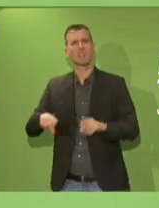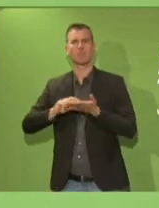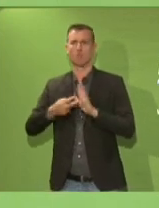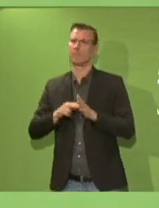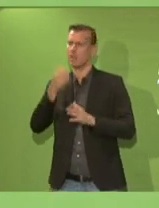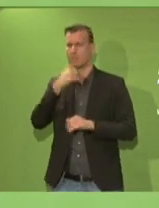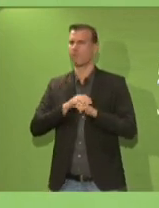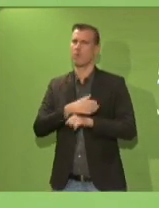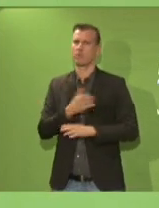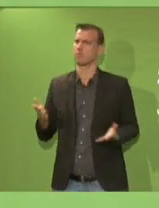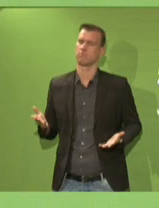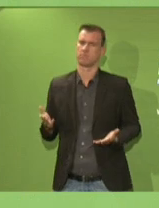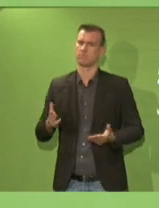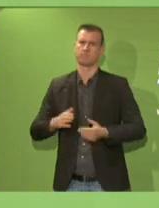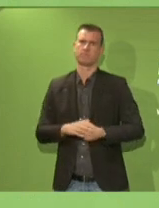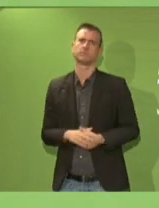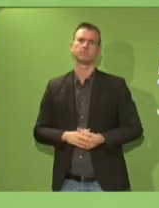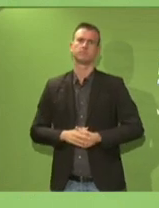liebe Freundinnen und Freunde.